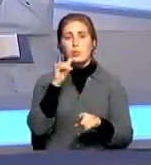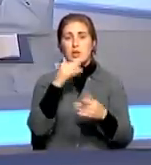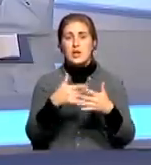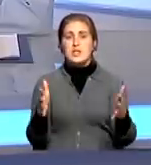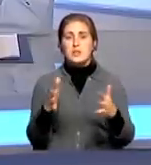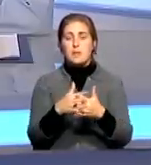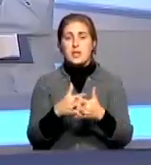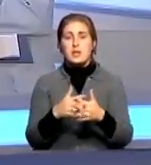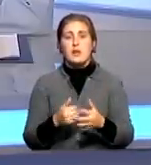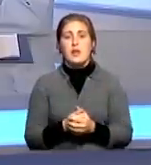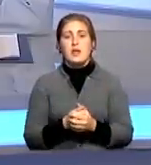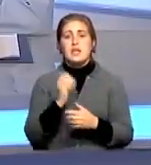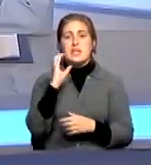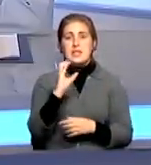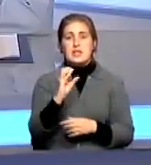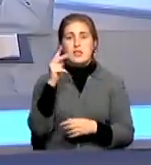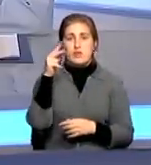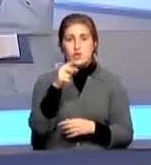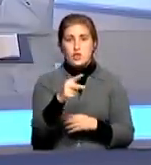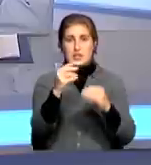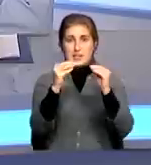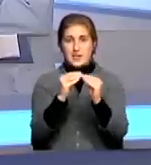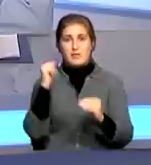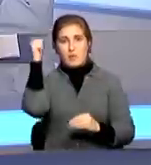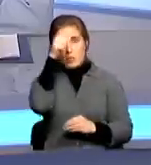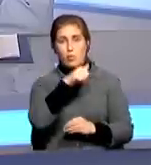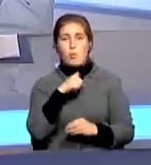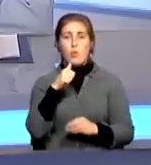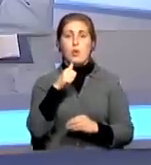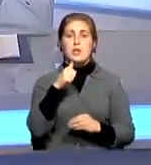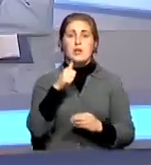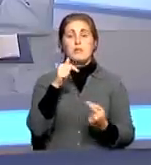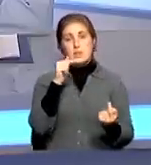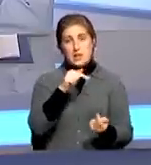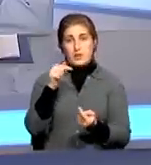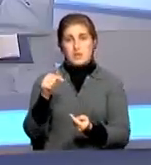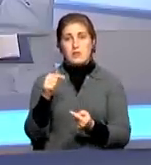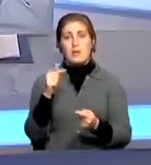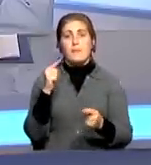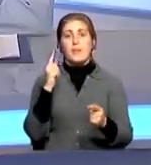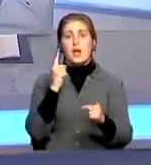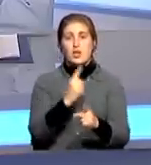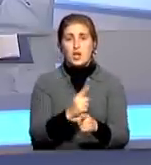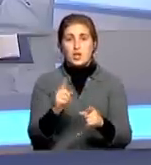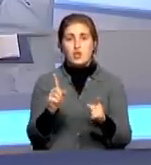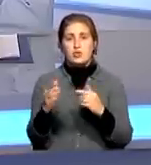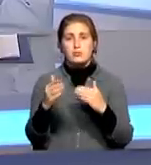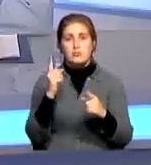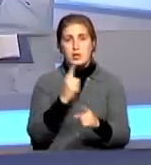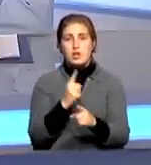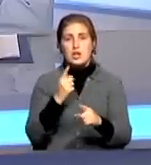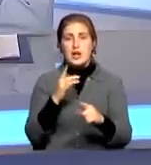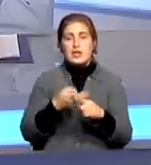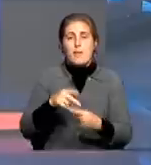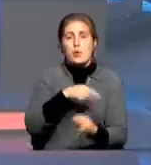смесей. С 2010 года, соответственно, ограничен оборот, они изъяты из оборота и запрещены.